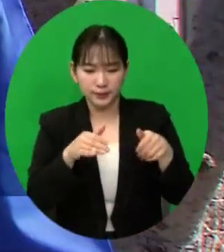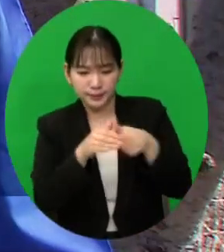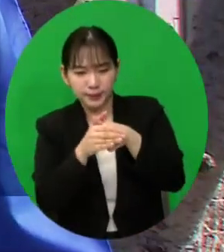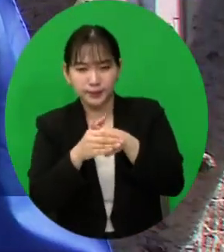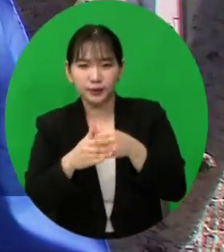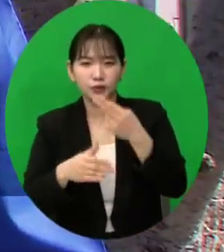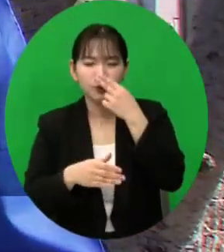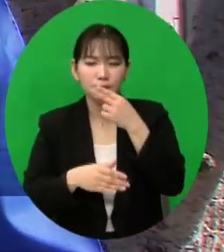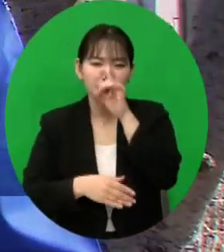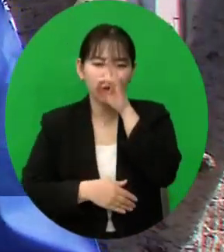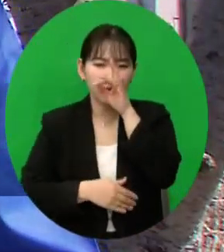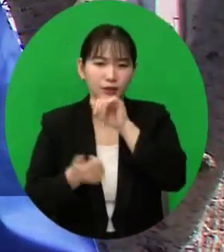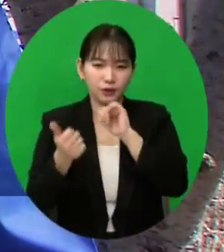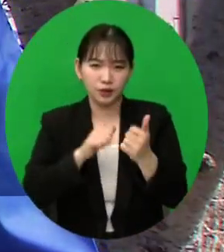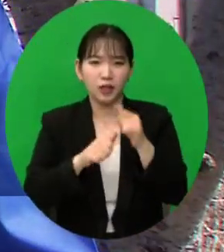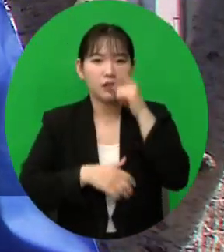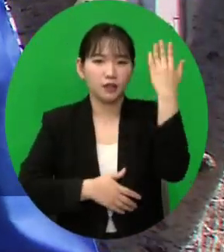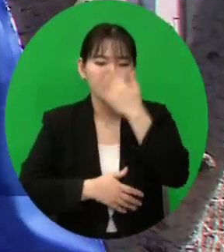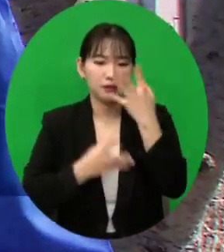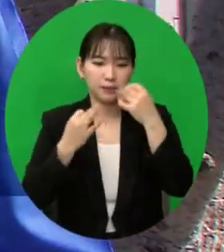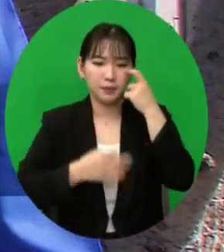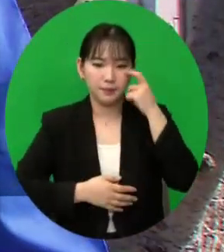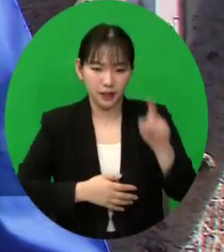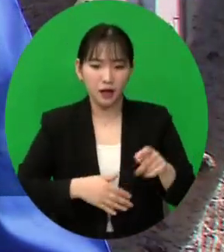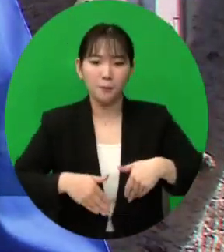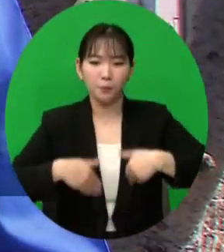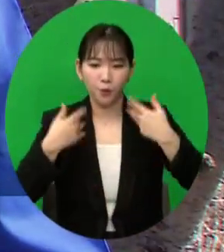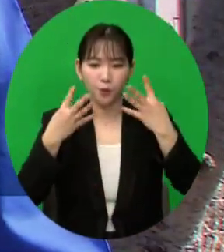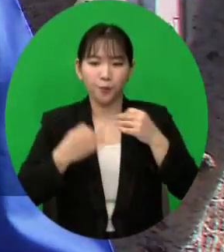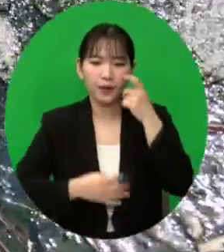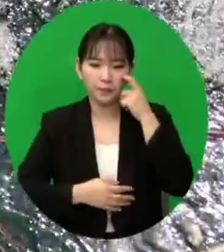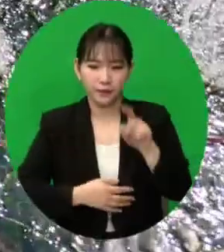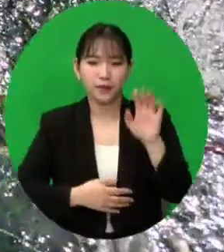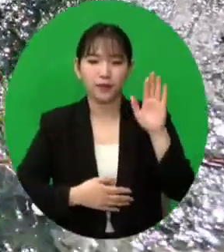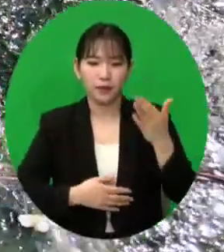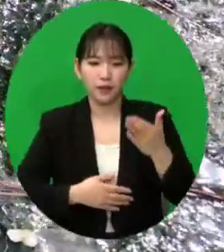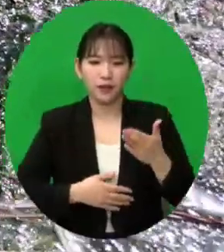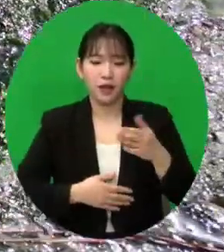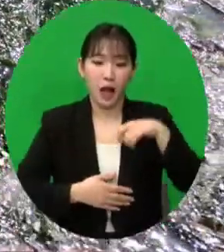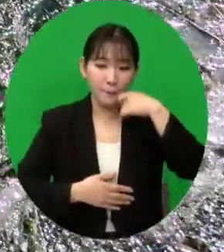씻어 죽은 그런 부분이 소에서 많이 발견되고 또 범에 많이 발견되더라도